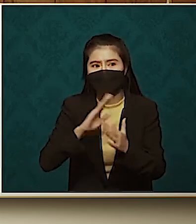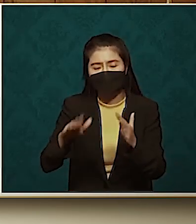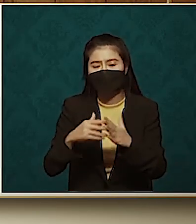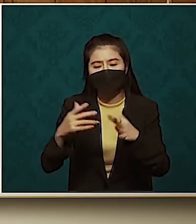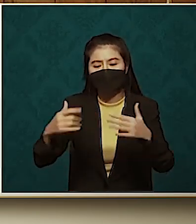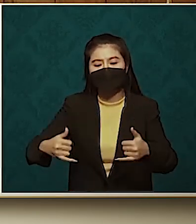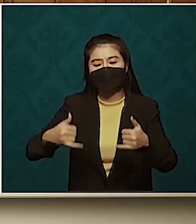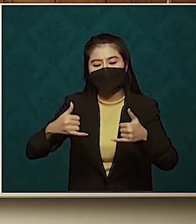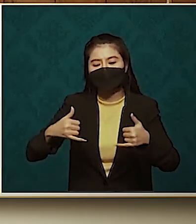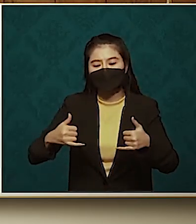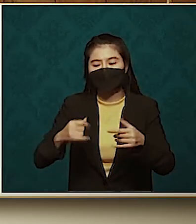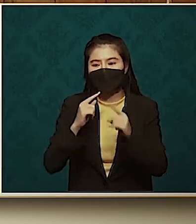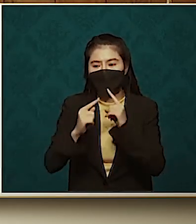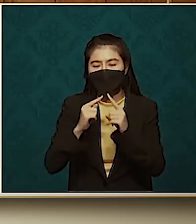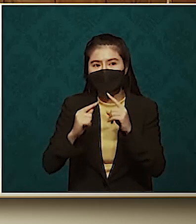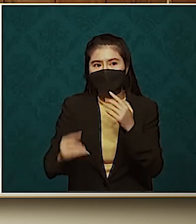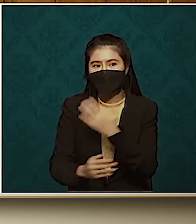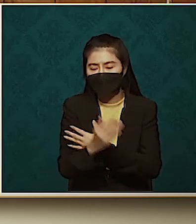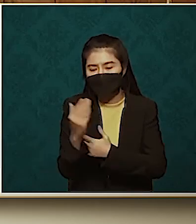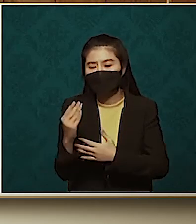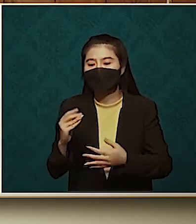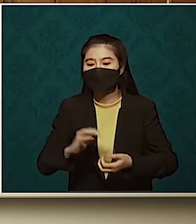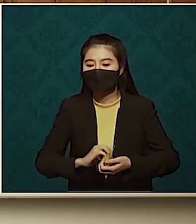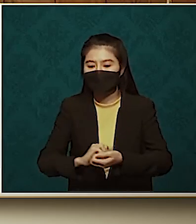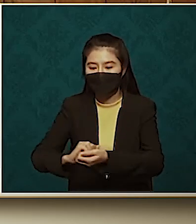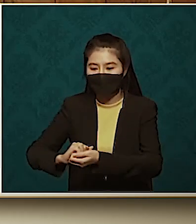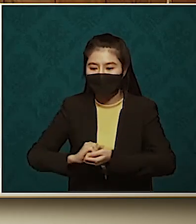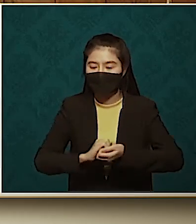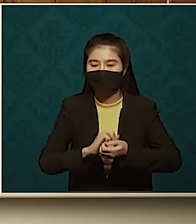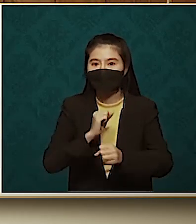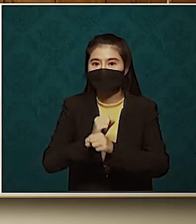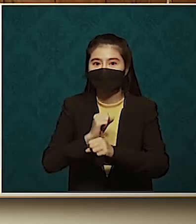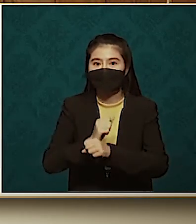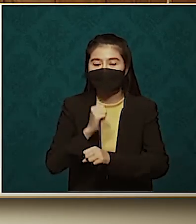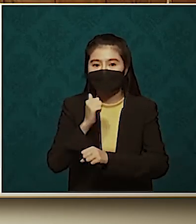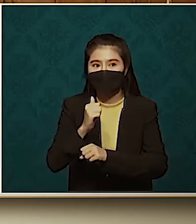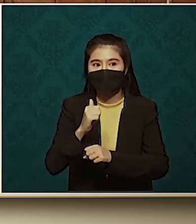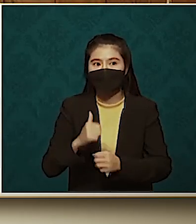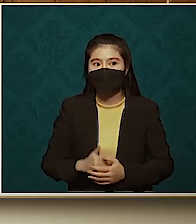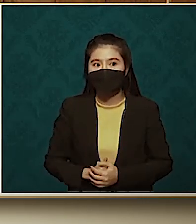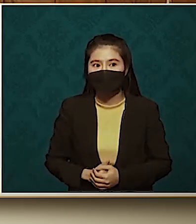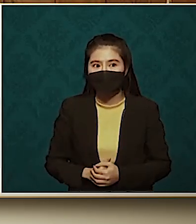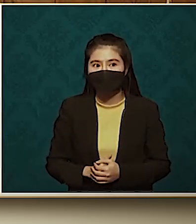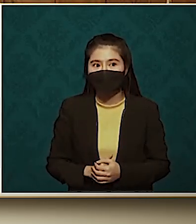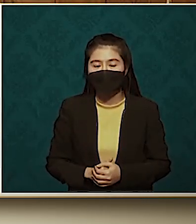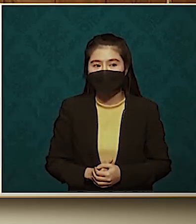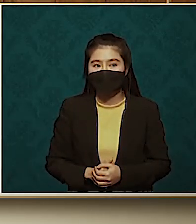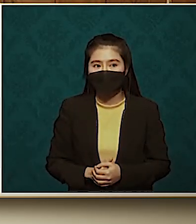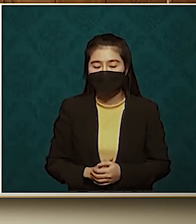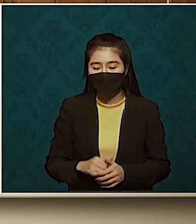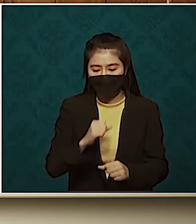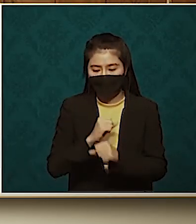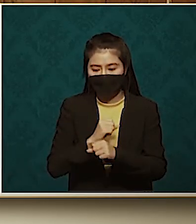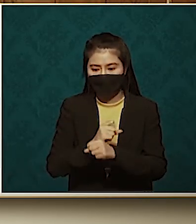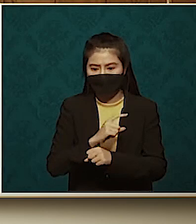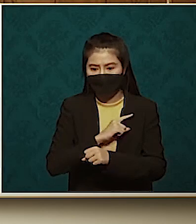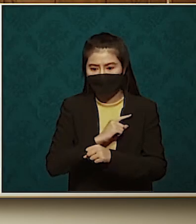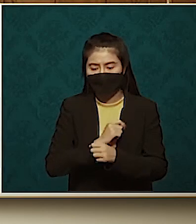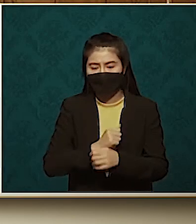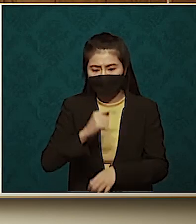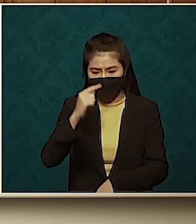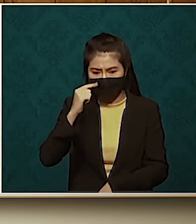ะมันมีโอกาสที่จะคืนอำนาจกันหรือปรองดองแบ่งสานอำนาจกันนั่นคือท่าทีของไทยและเป็นท่าทีเ